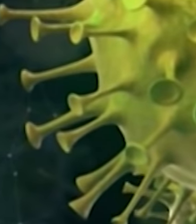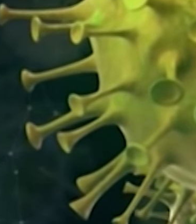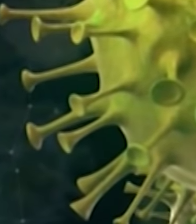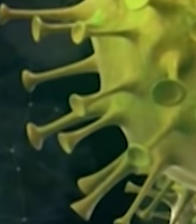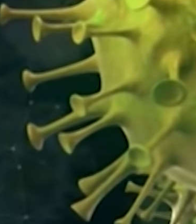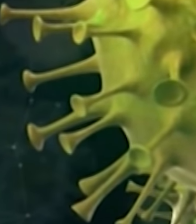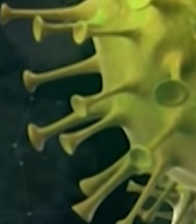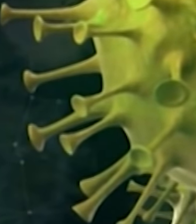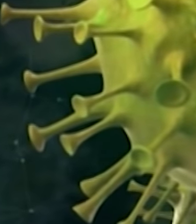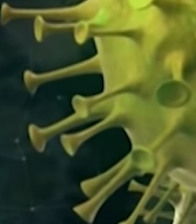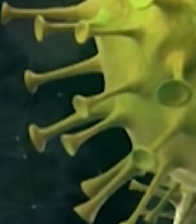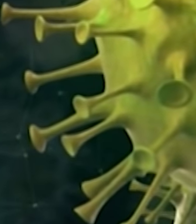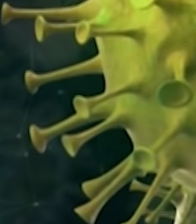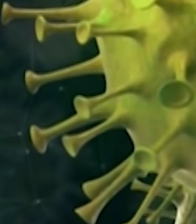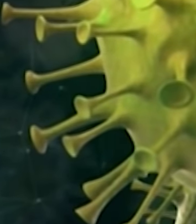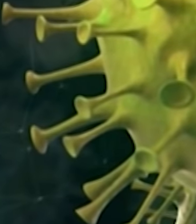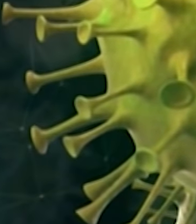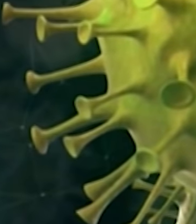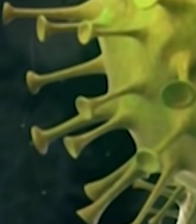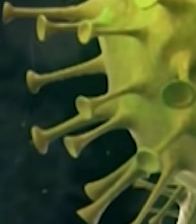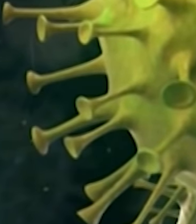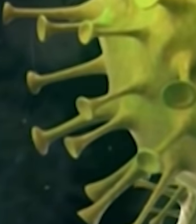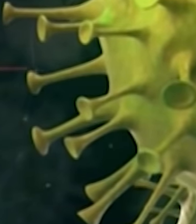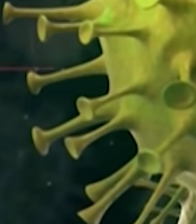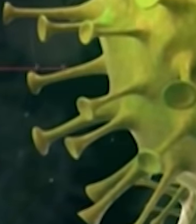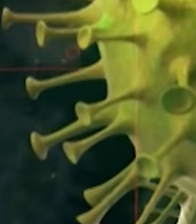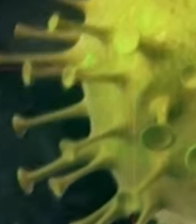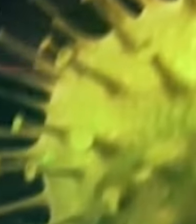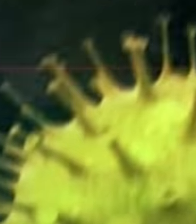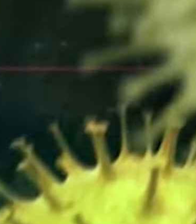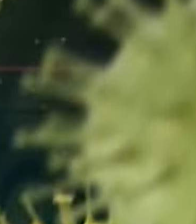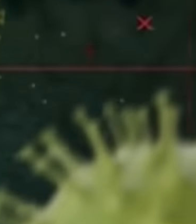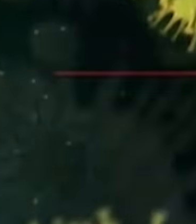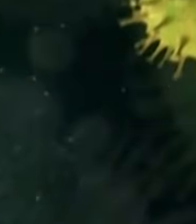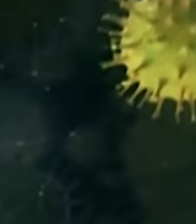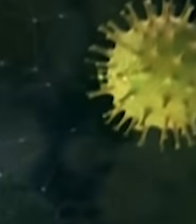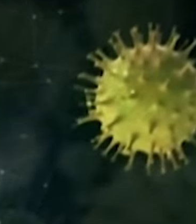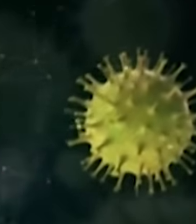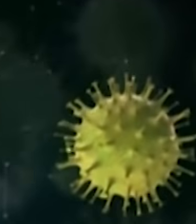62-44 ምድዋልን ዓርስና ምፍላይን